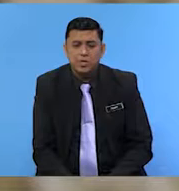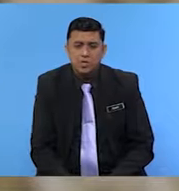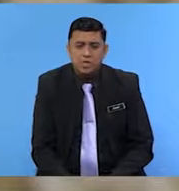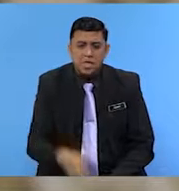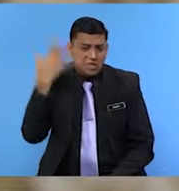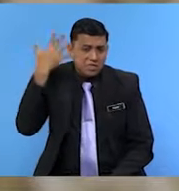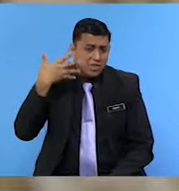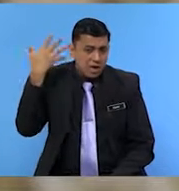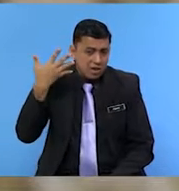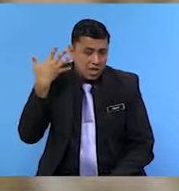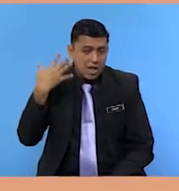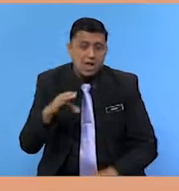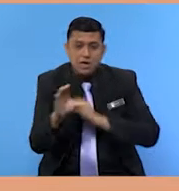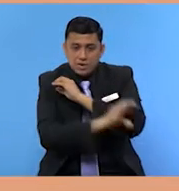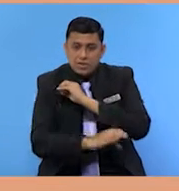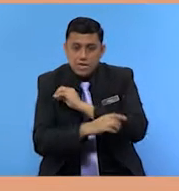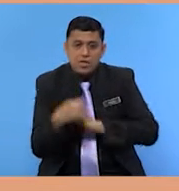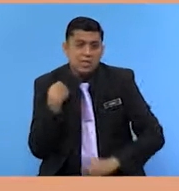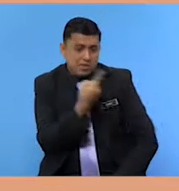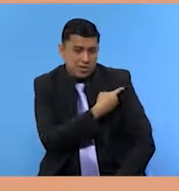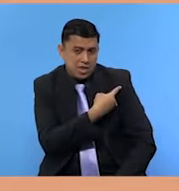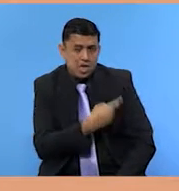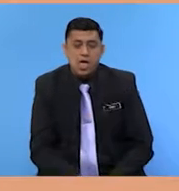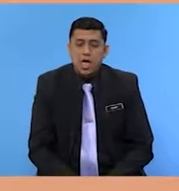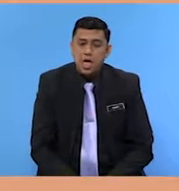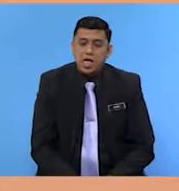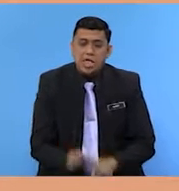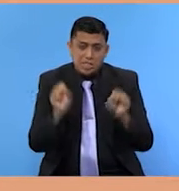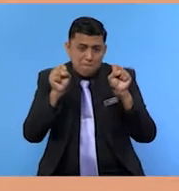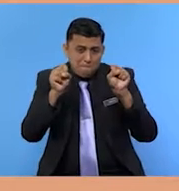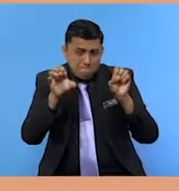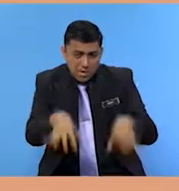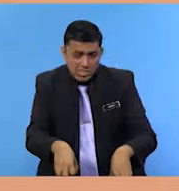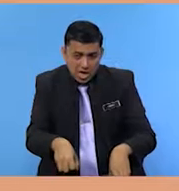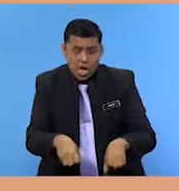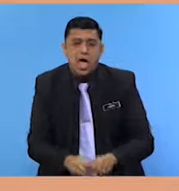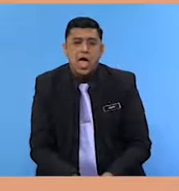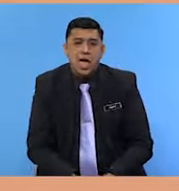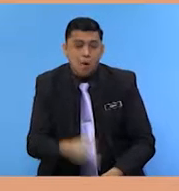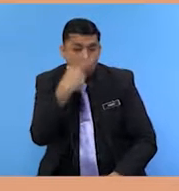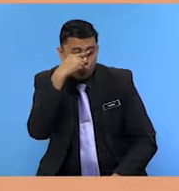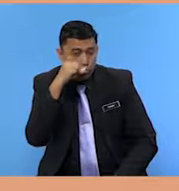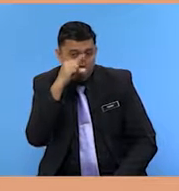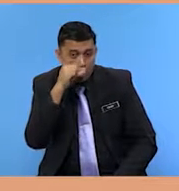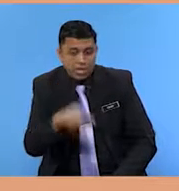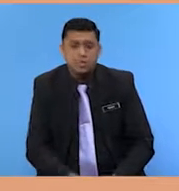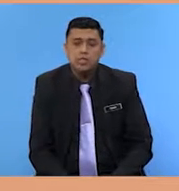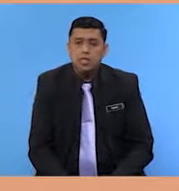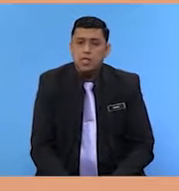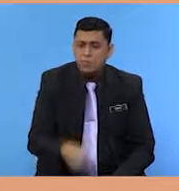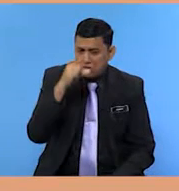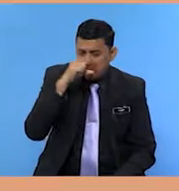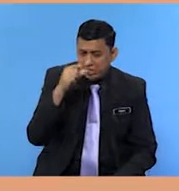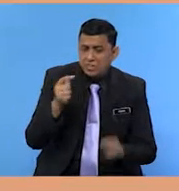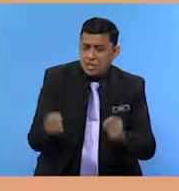sejarah negara kita iaitu dasar penjajahan British. Okey, kemajmukan penduduk di tanah Melayu telah menyebabkan Inggeris